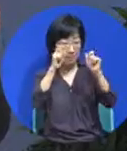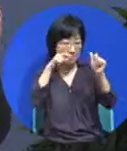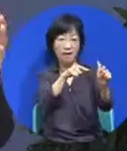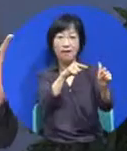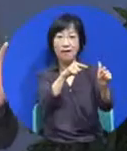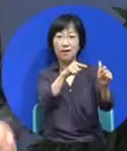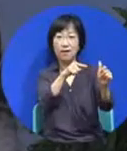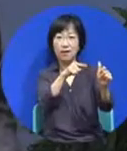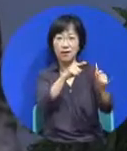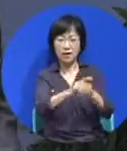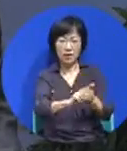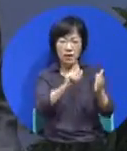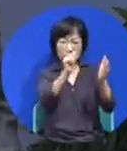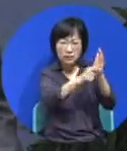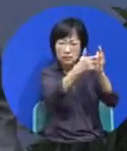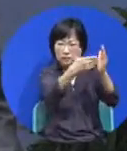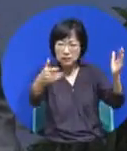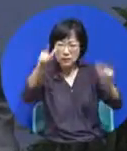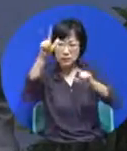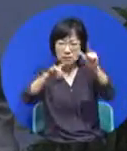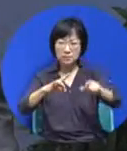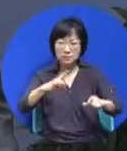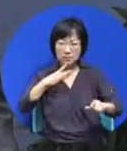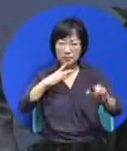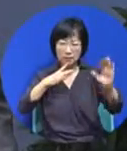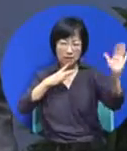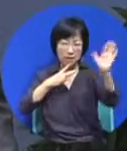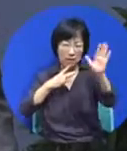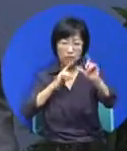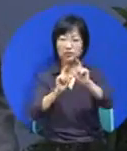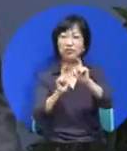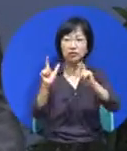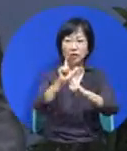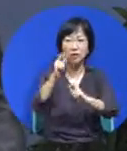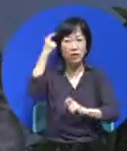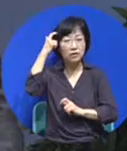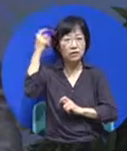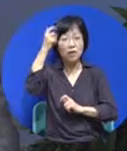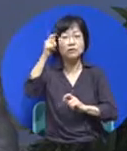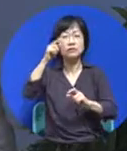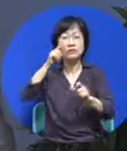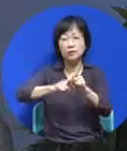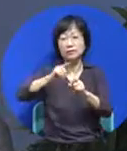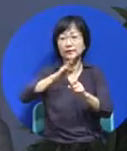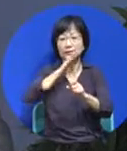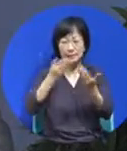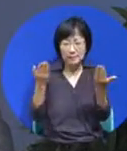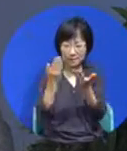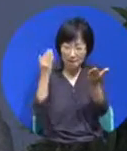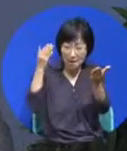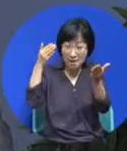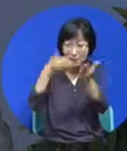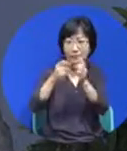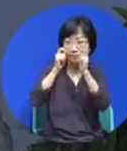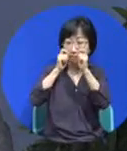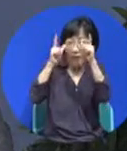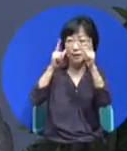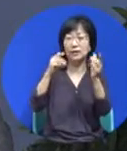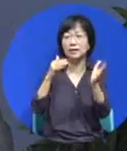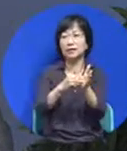본 게 아니고 영적 사실을 보게 된 겁니다. Not only was he able to see the age, the problem of the age, but he was able to see the spiritual